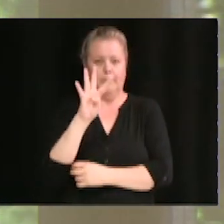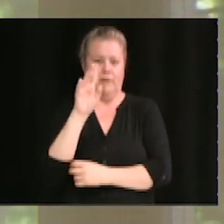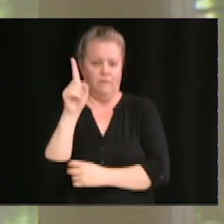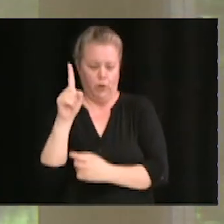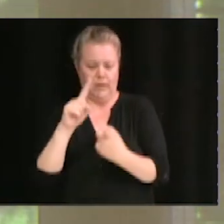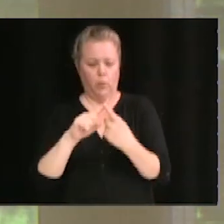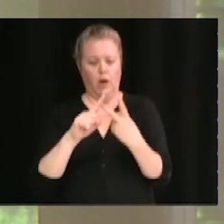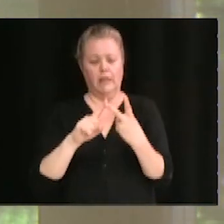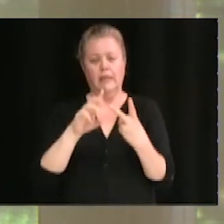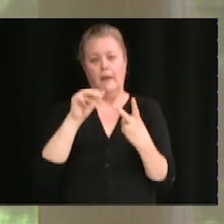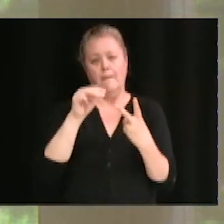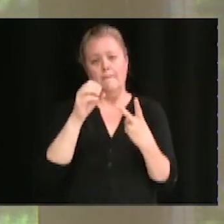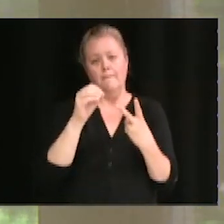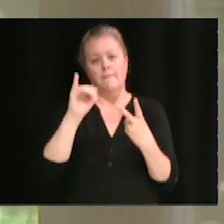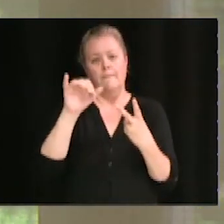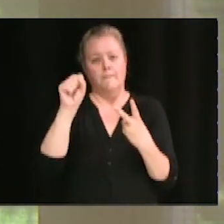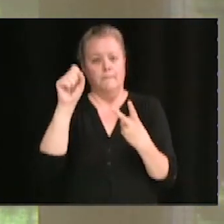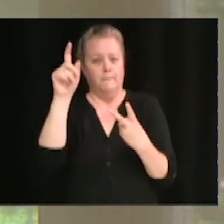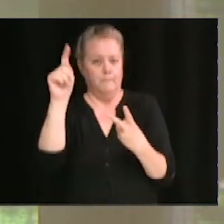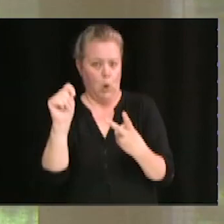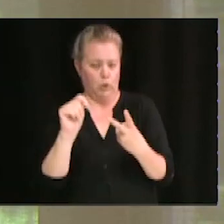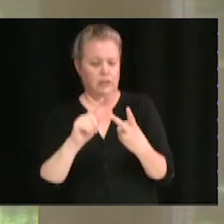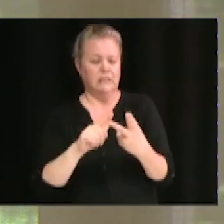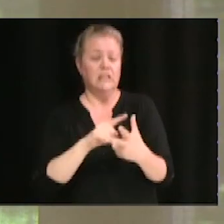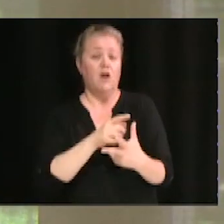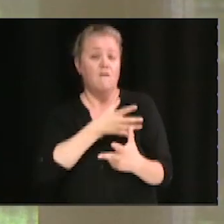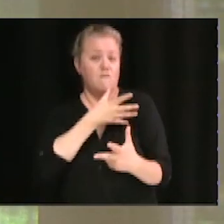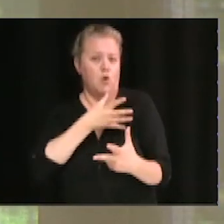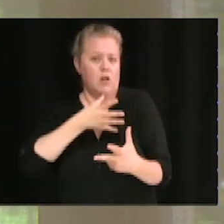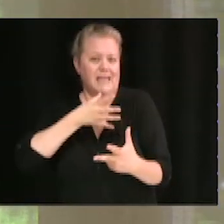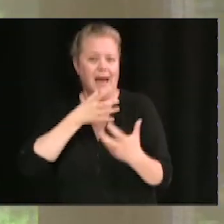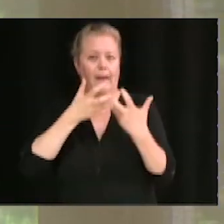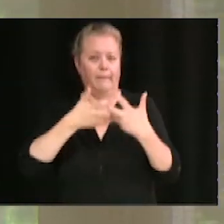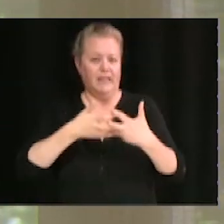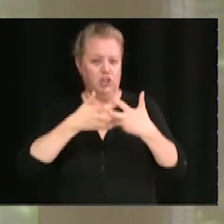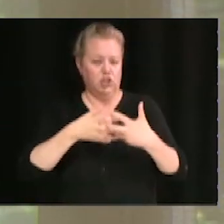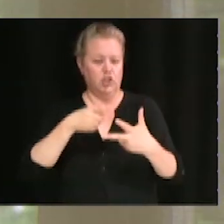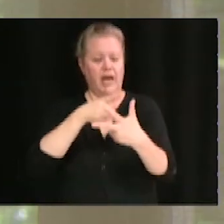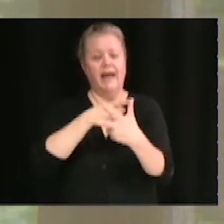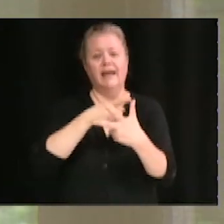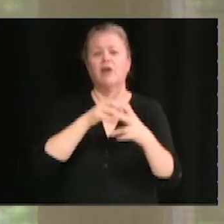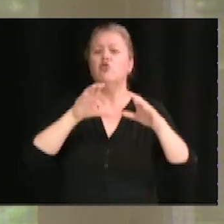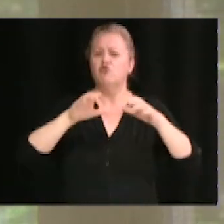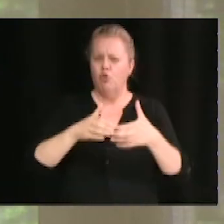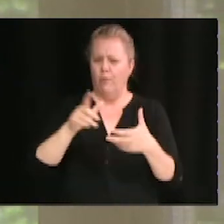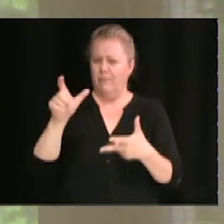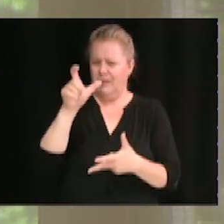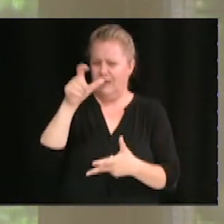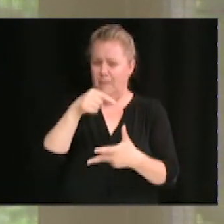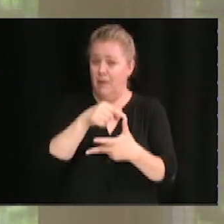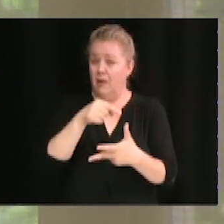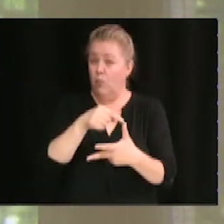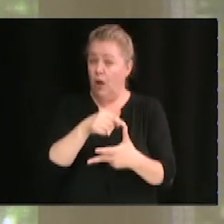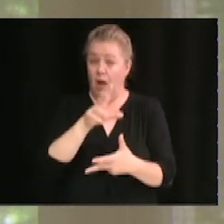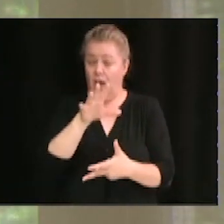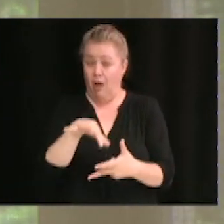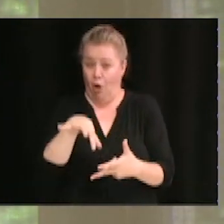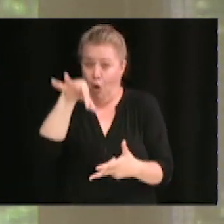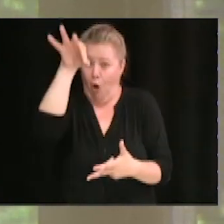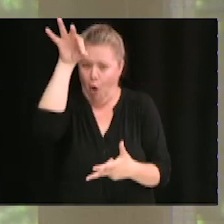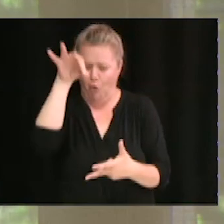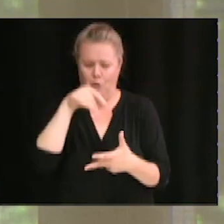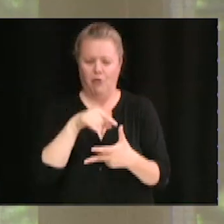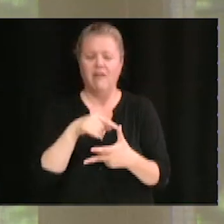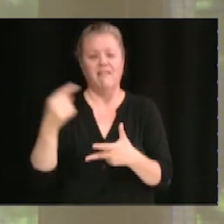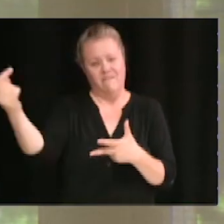Moist, il va y avoir Vulgaire Machin. Ça, c'est un groupe québécois qui fait quelques spectacles seulement au Québec, qui vont